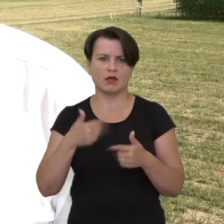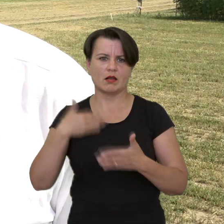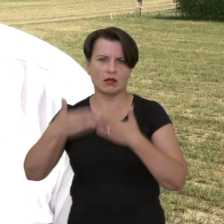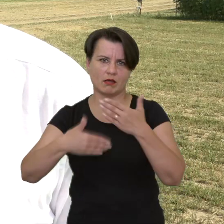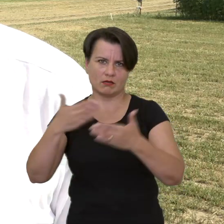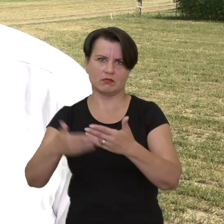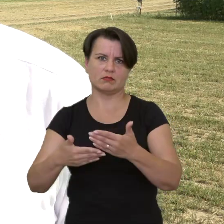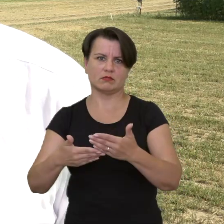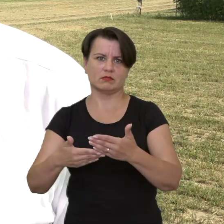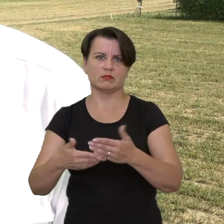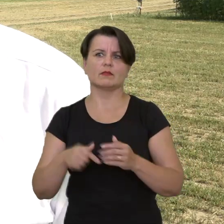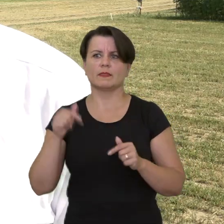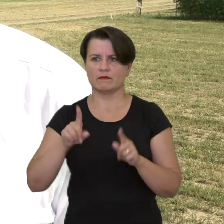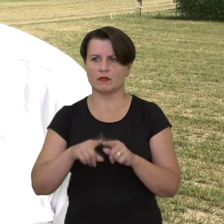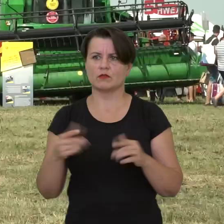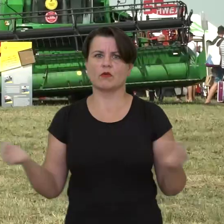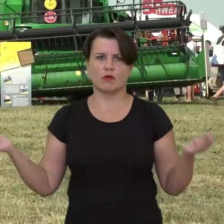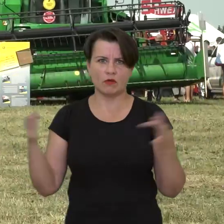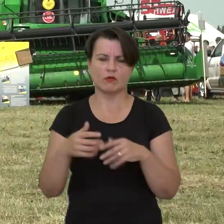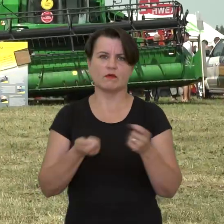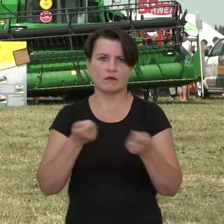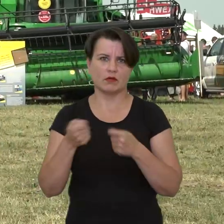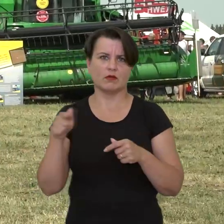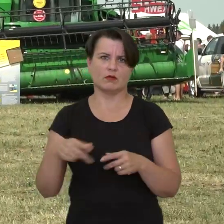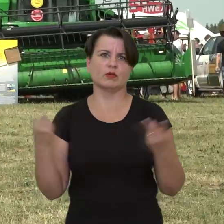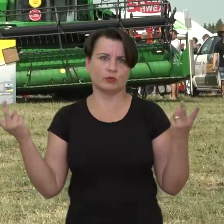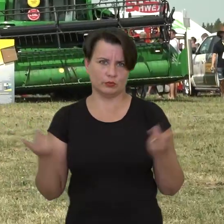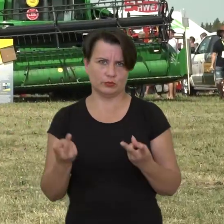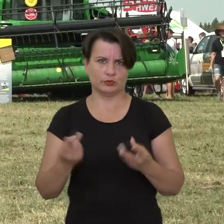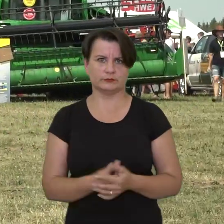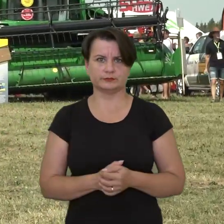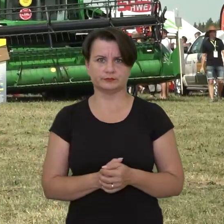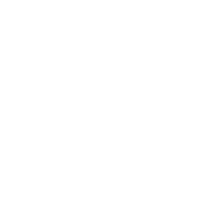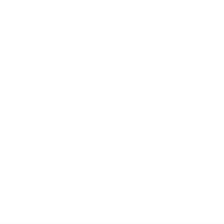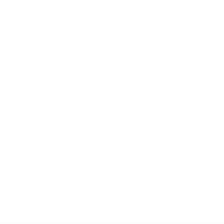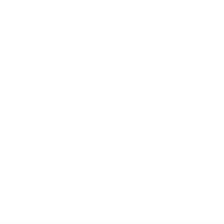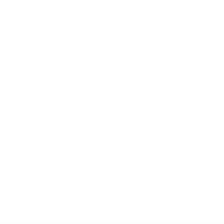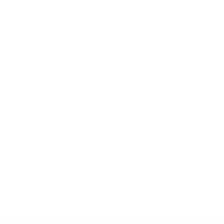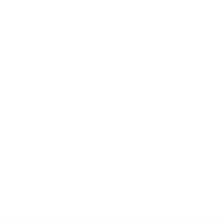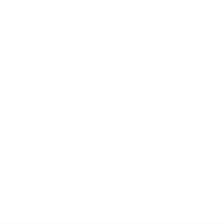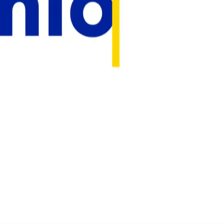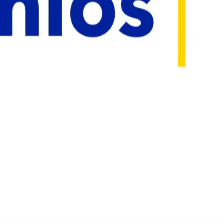linkiu ko geriausios kloties iš tikrųjų ir ateity tokias parodas organizuoti, nes jos akivaizdu, kad jos yra reikalingos.